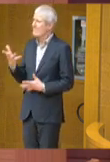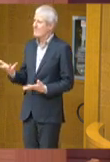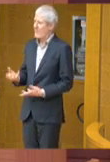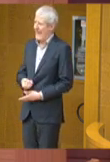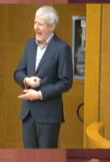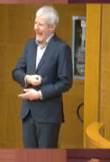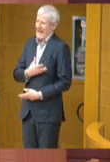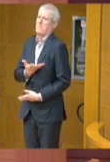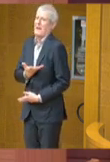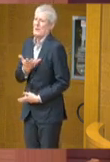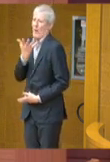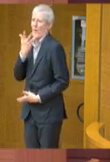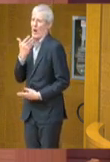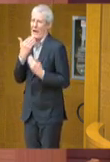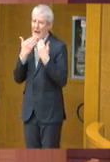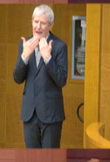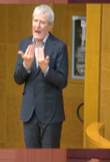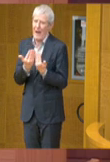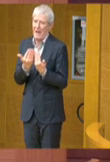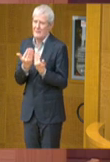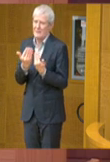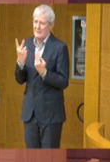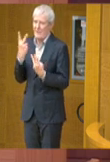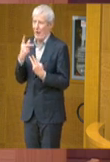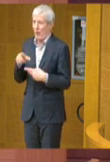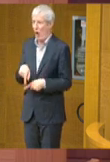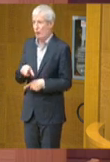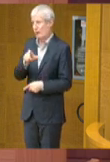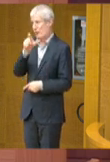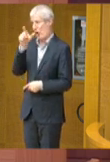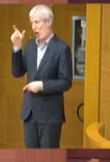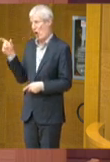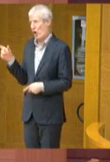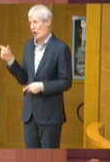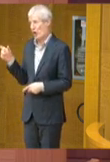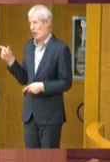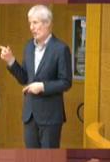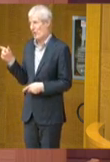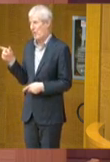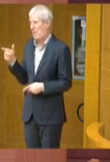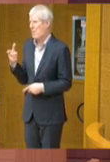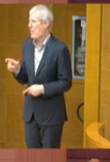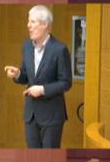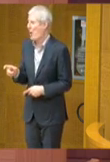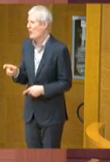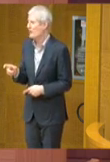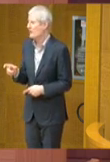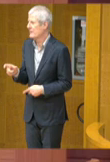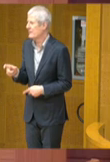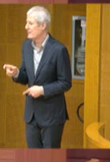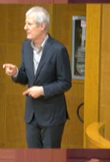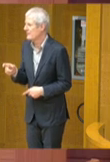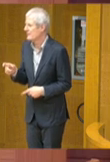un ringraziamento, un gradimento dell'odierna giornata, anche perché, come mi ero fatto